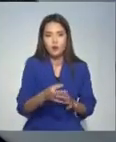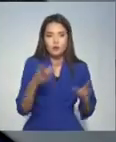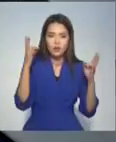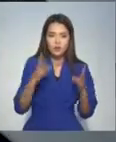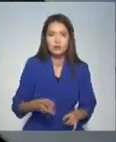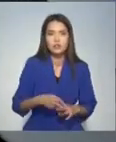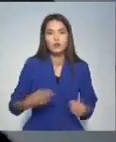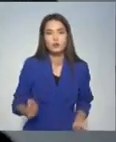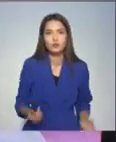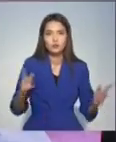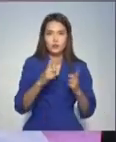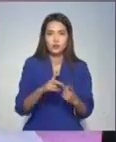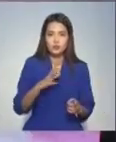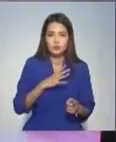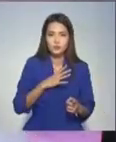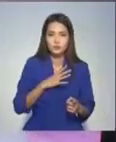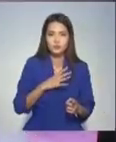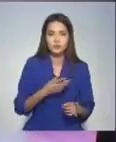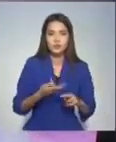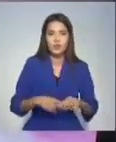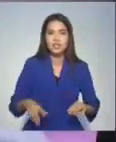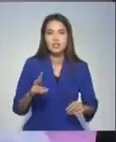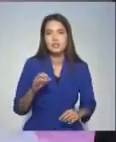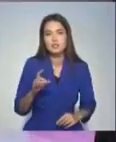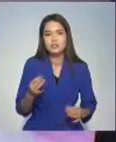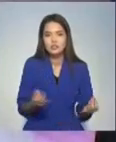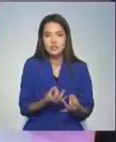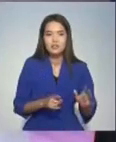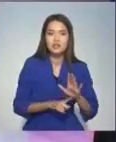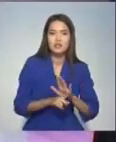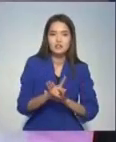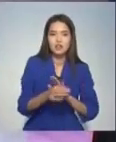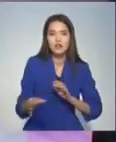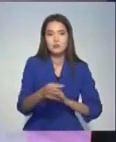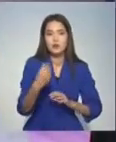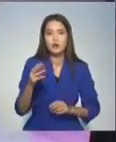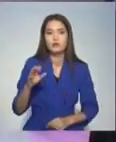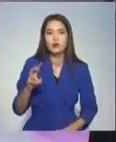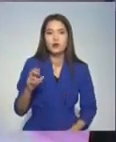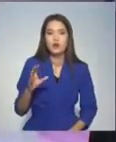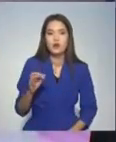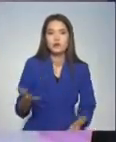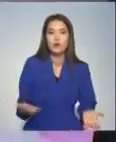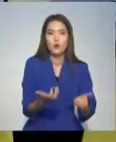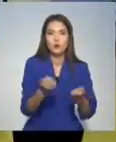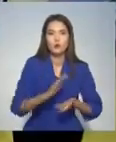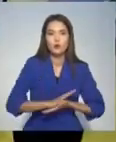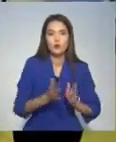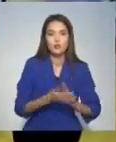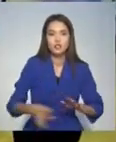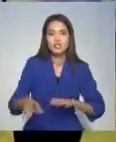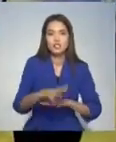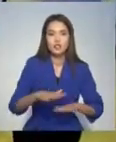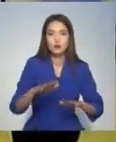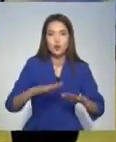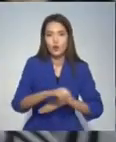жергілікті тұрғындармен кездесті. Үгіт насихат науқаны басталғаннан бері Қасым Жомарт Тоқаевты қолдау жөніндегі республикалық